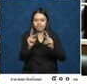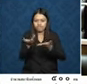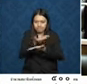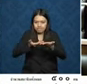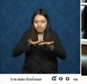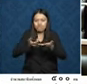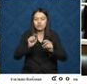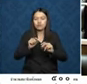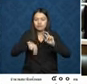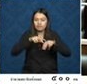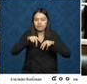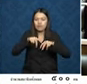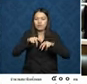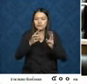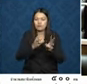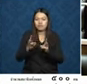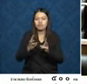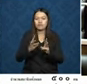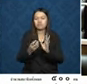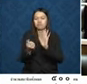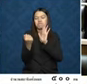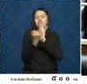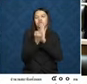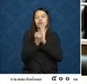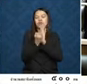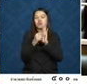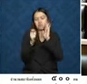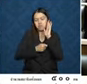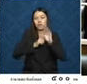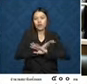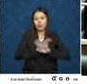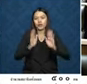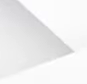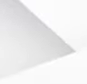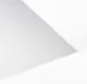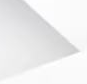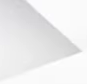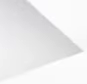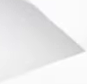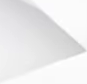ามันให้มีการศึกษาแนวทางการตราพระราชบัญญัตินิรโทษกรรมค่ะขอบคุณค่ะ